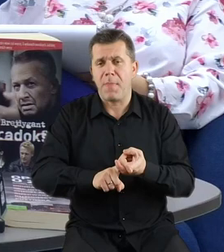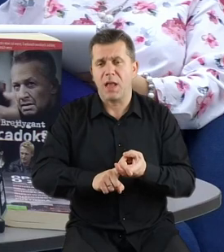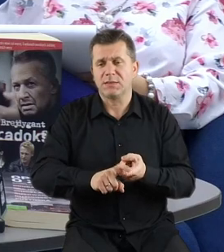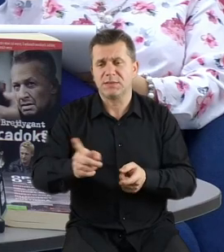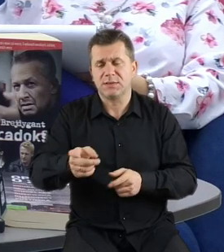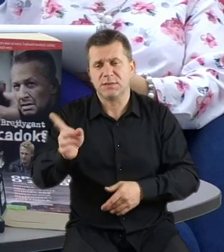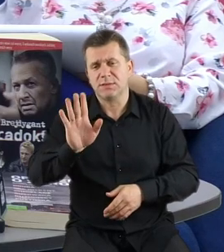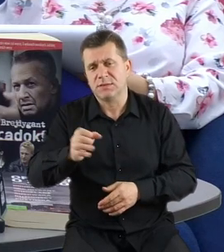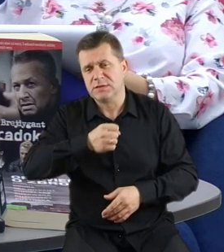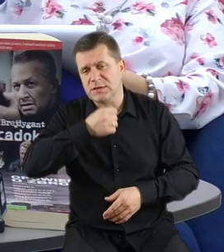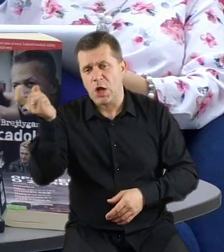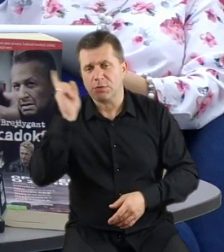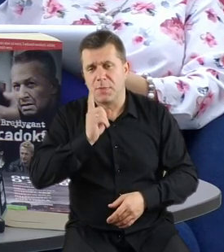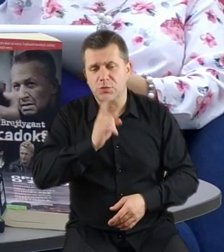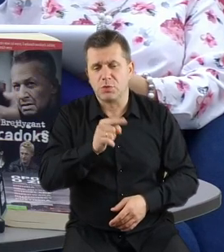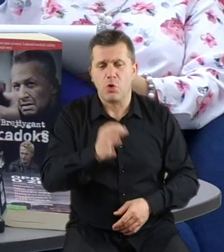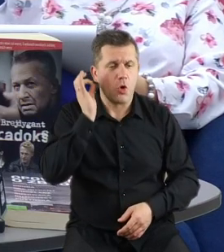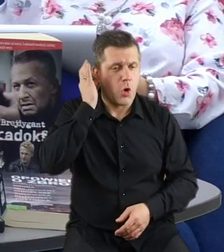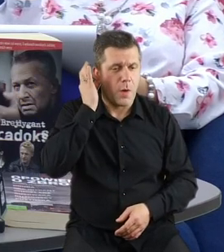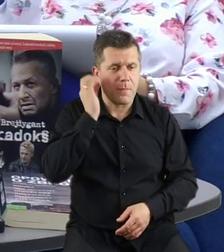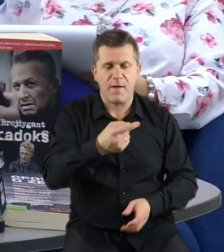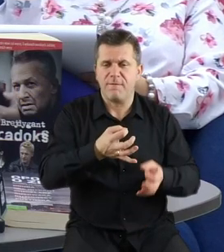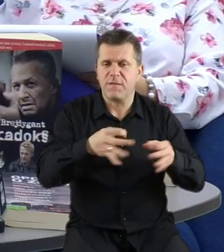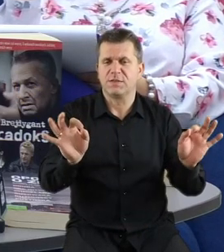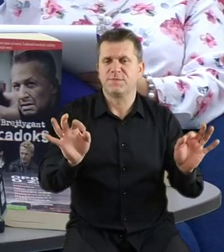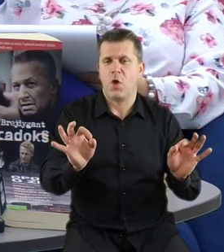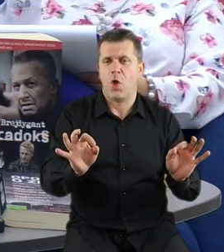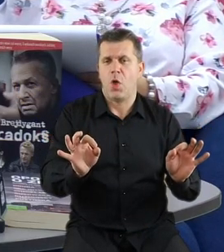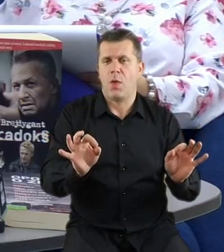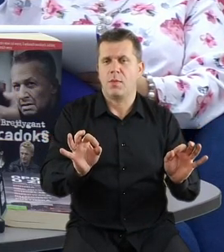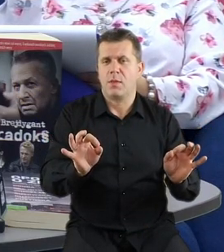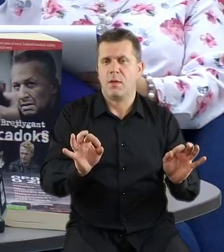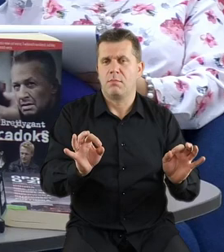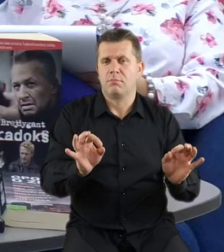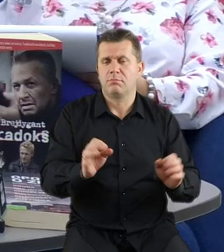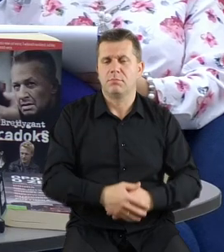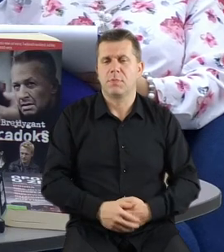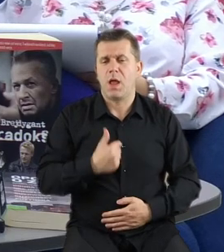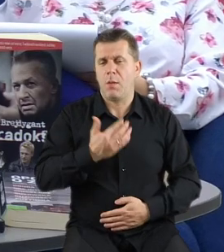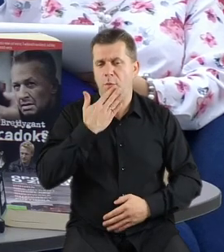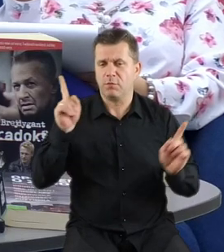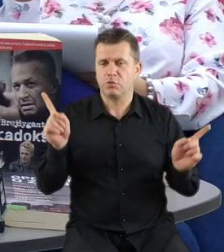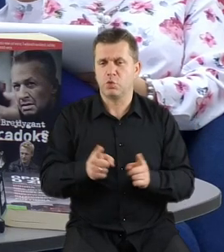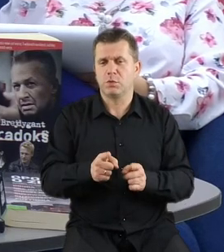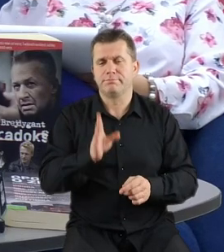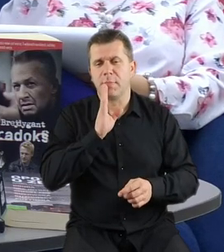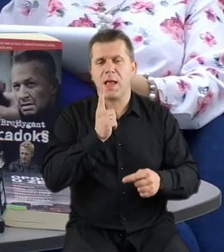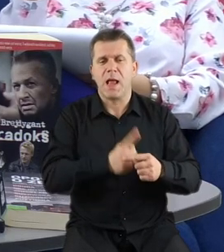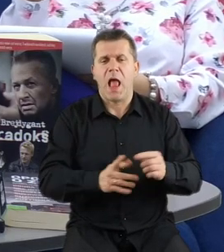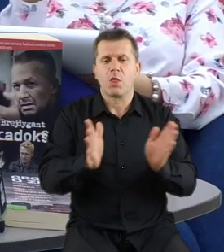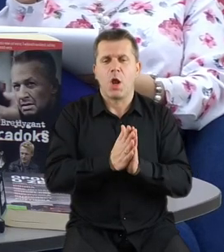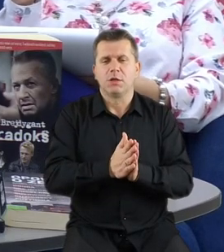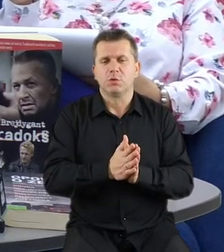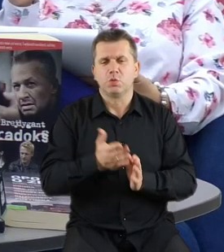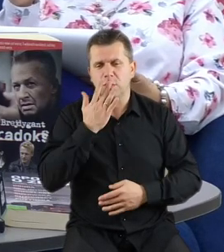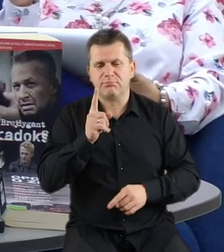sporo starszym mężczyzną, kobiecie takiej bardziej wyzwolonej, niewtłoczonej w ramy, też mówię trochę w skrócie, jakichś